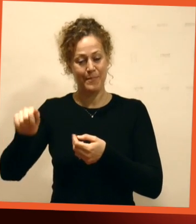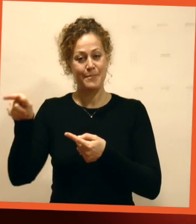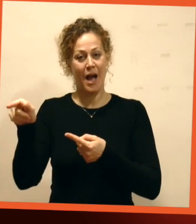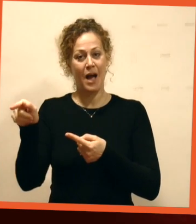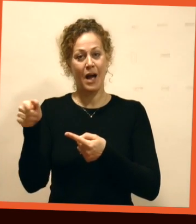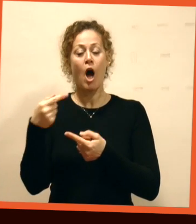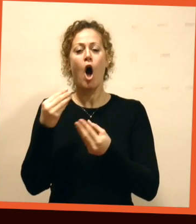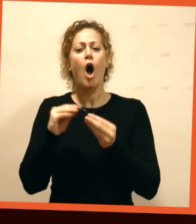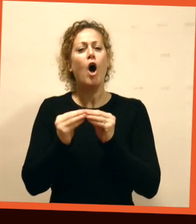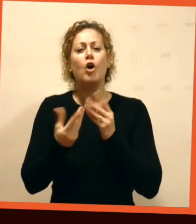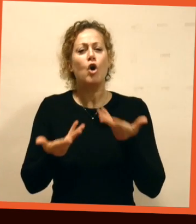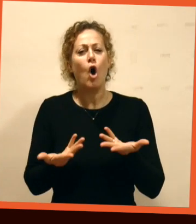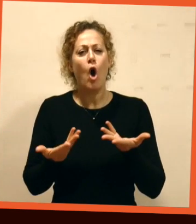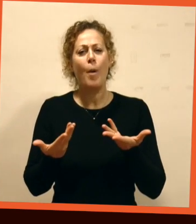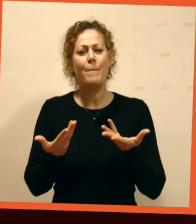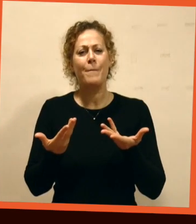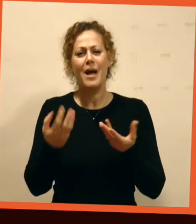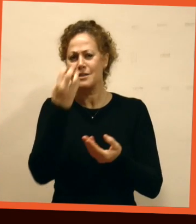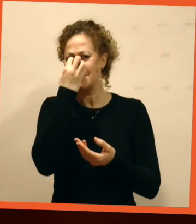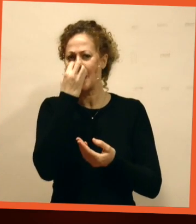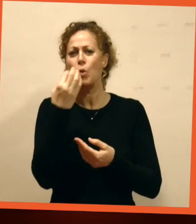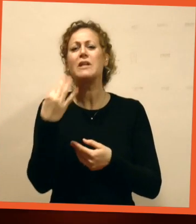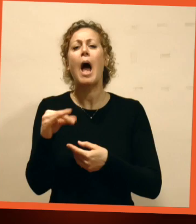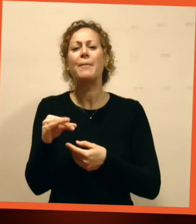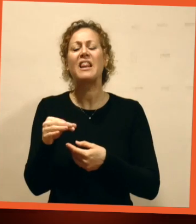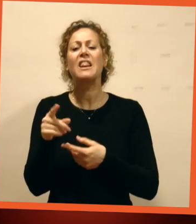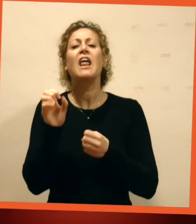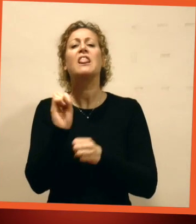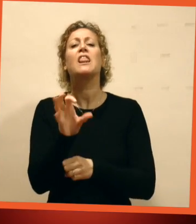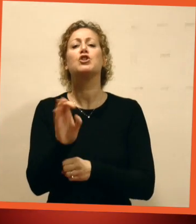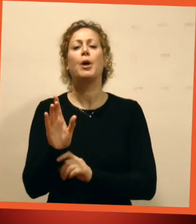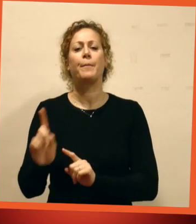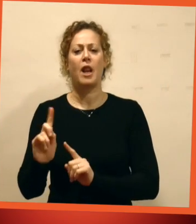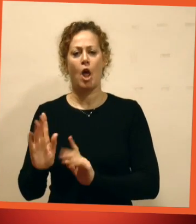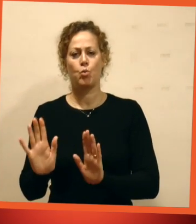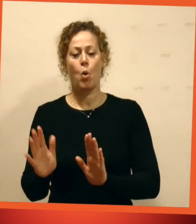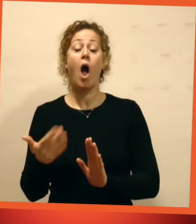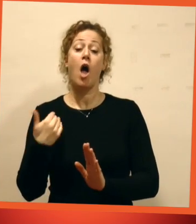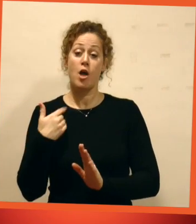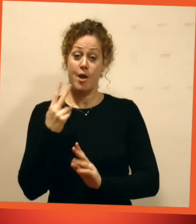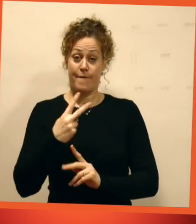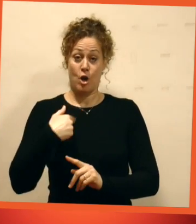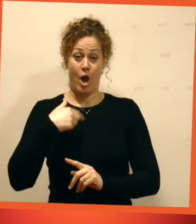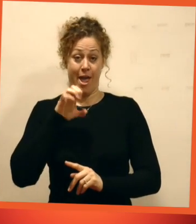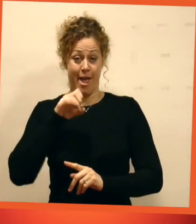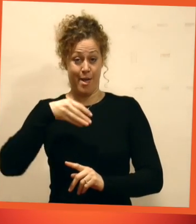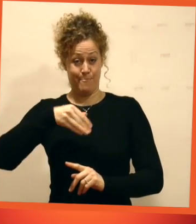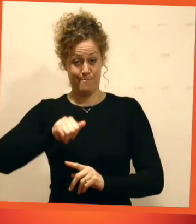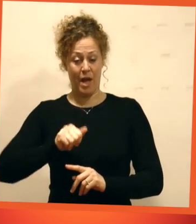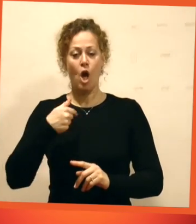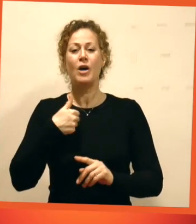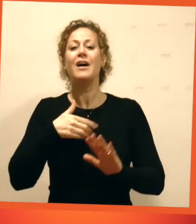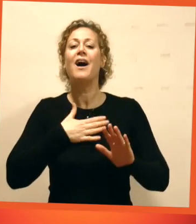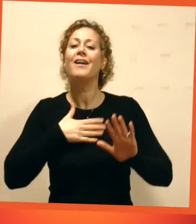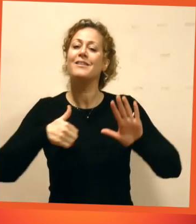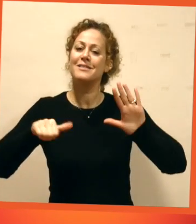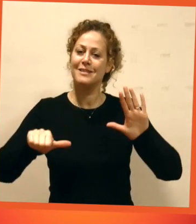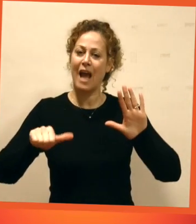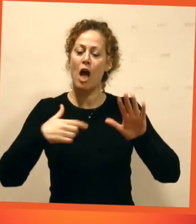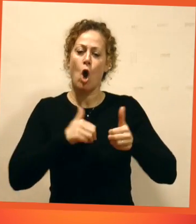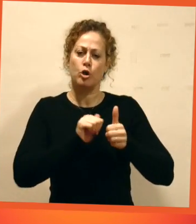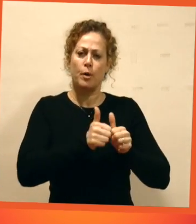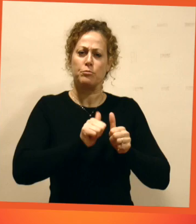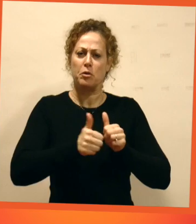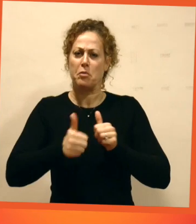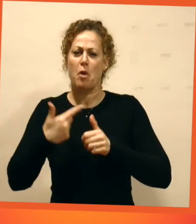disciplina tuttora in Circusability. Allora, io mi sono avvicinata quando avevo 6 anni, dopo aver provato un sacco di sport che era